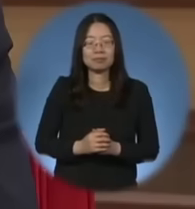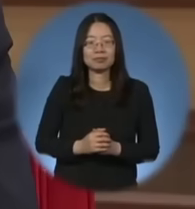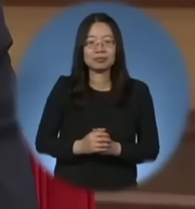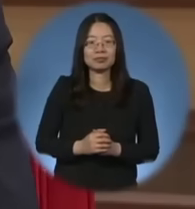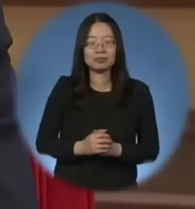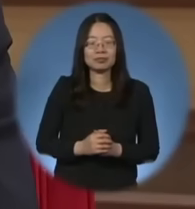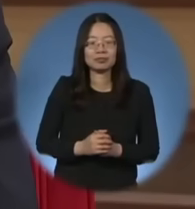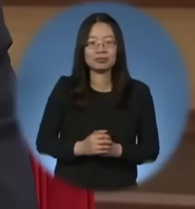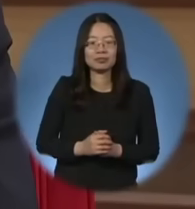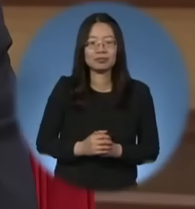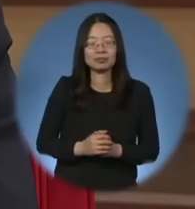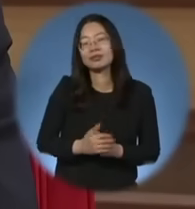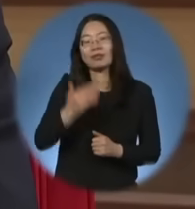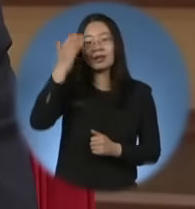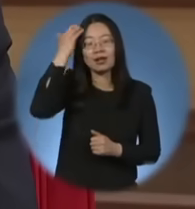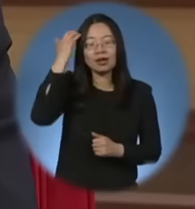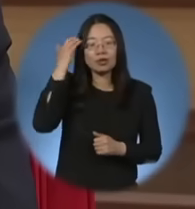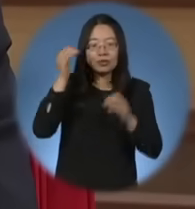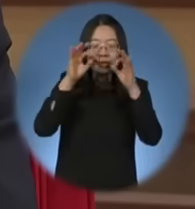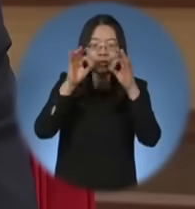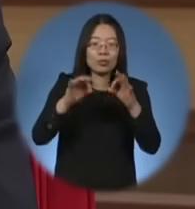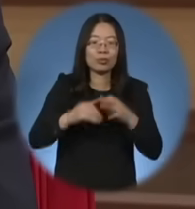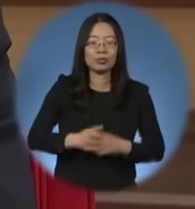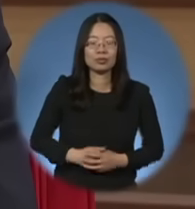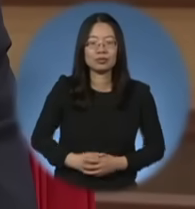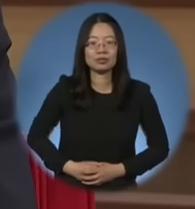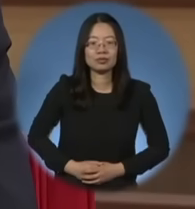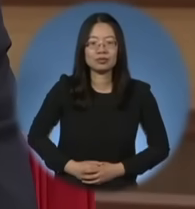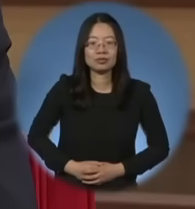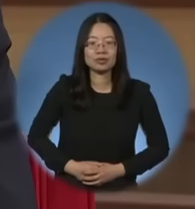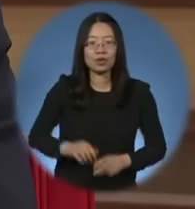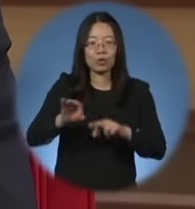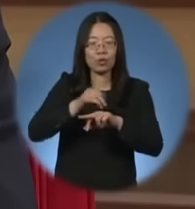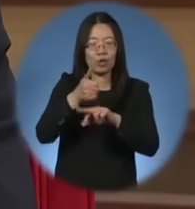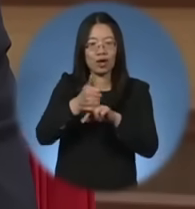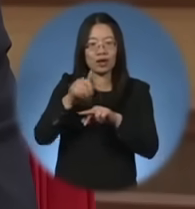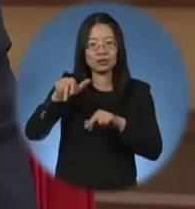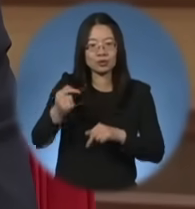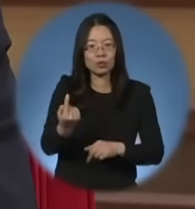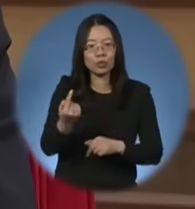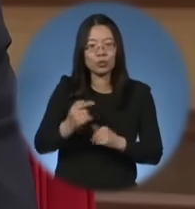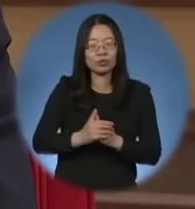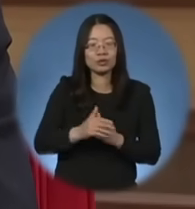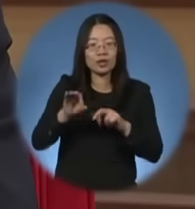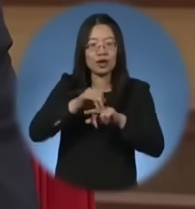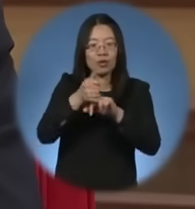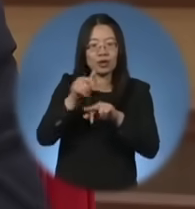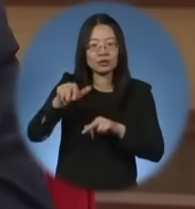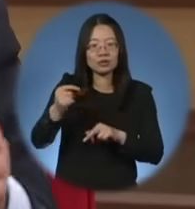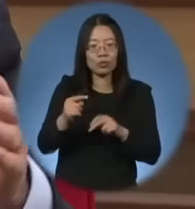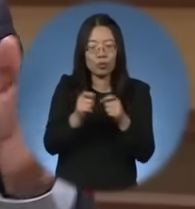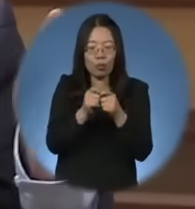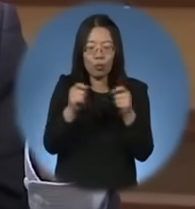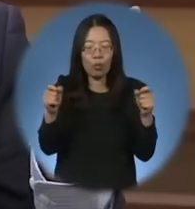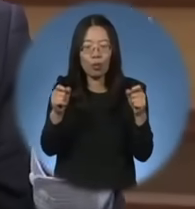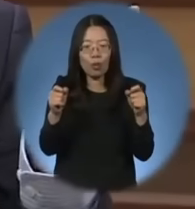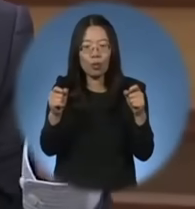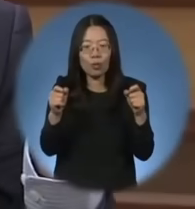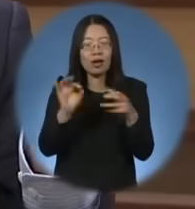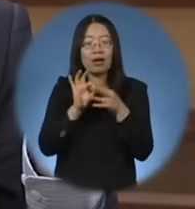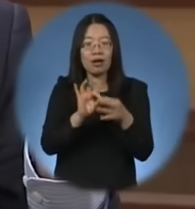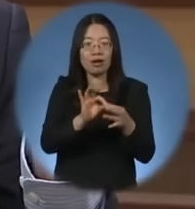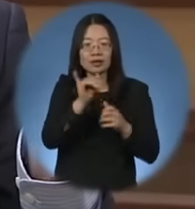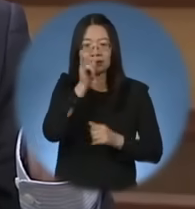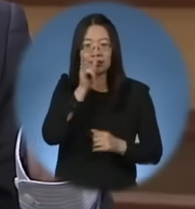그은 아 한국에는 저 저 왕조네 왕조는 오래오래